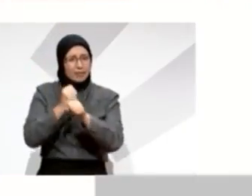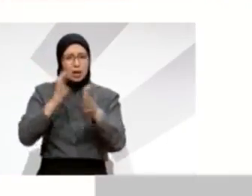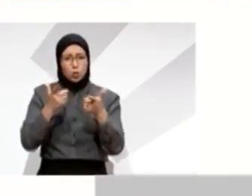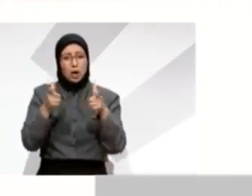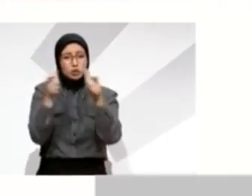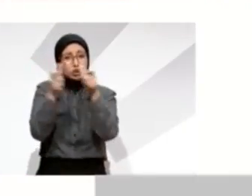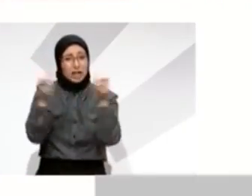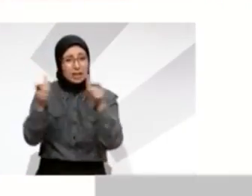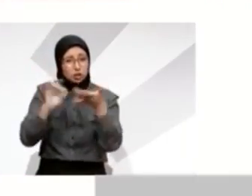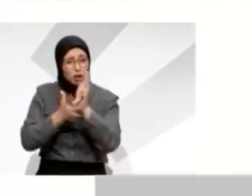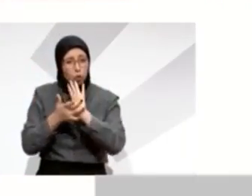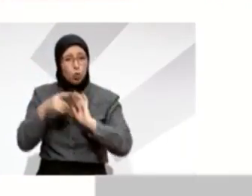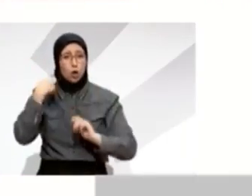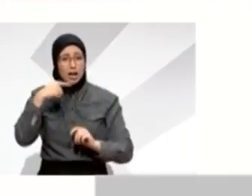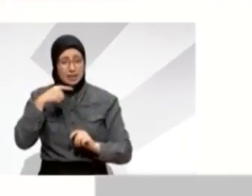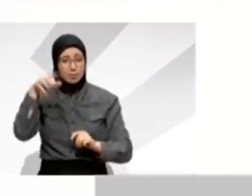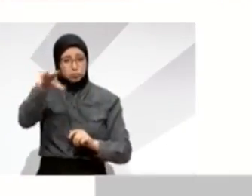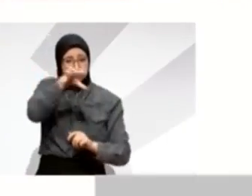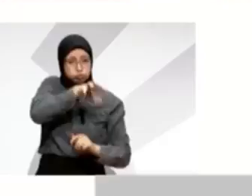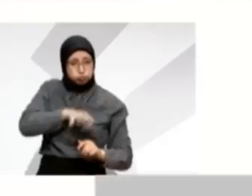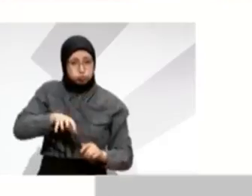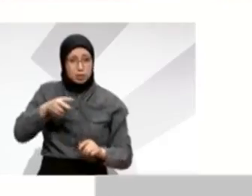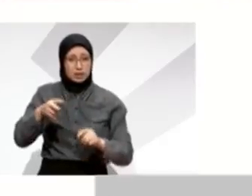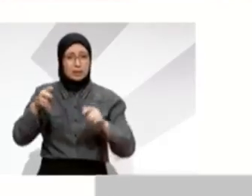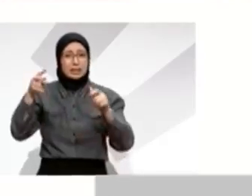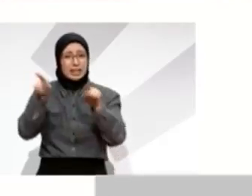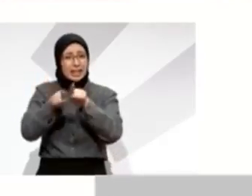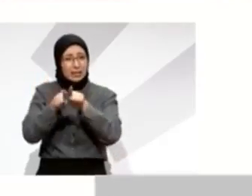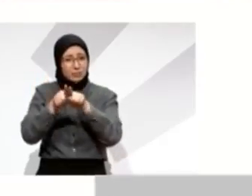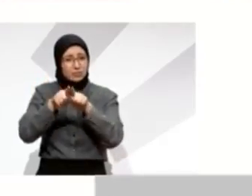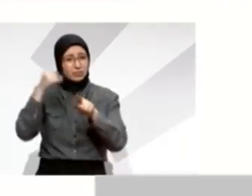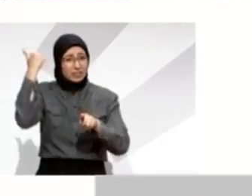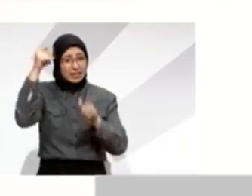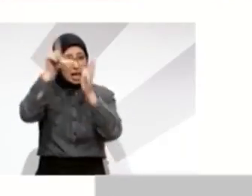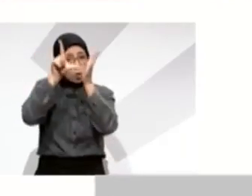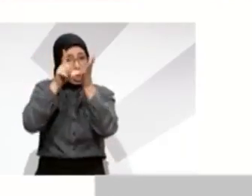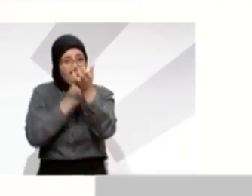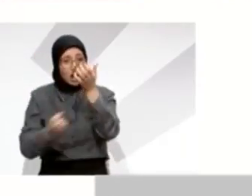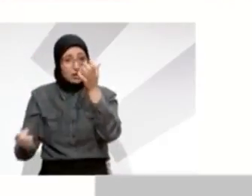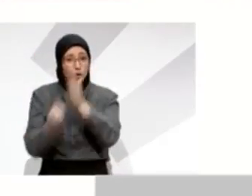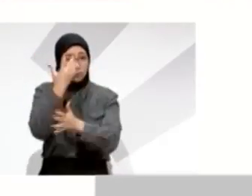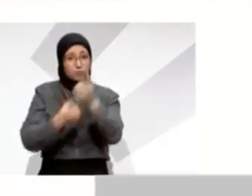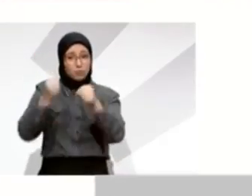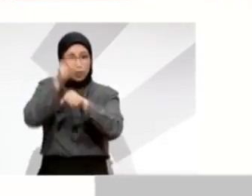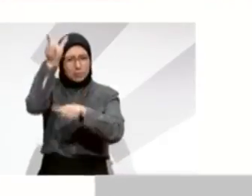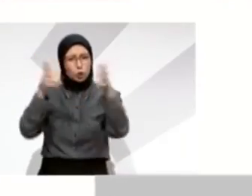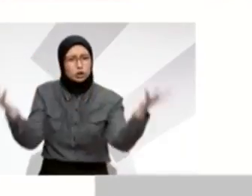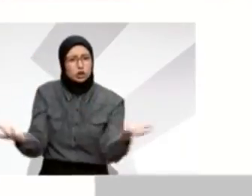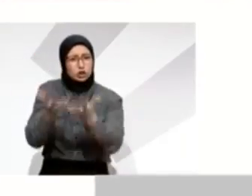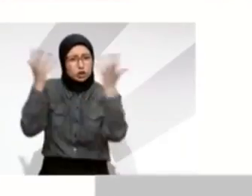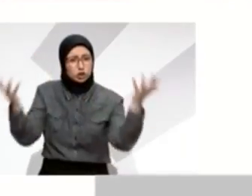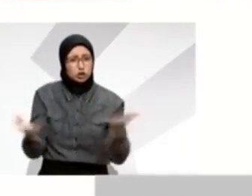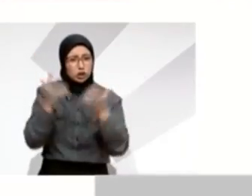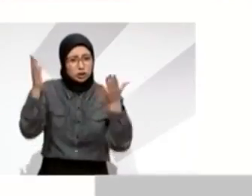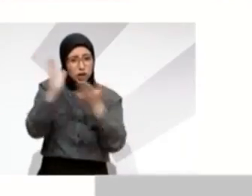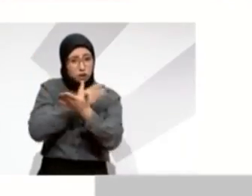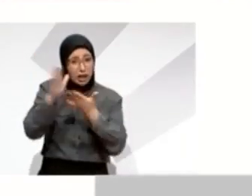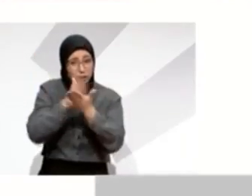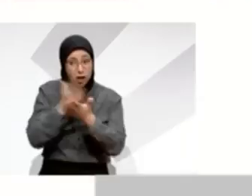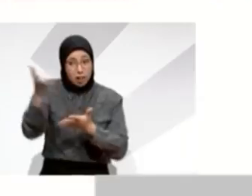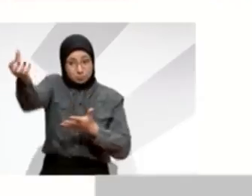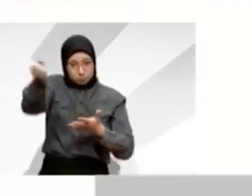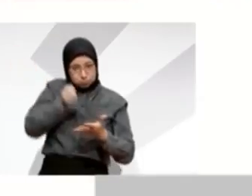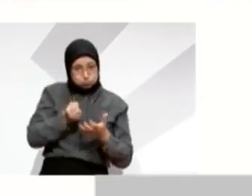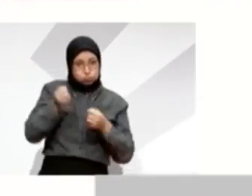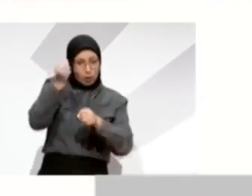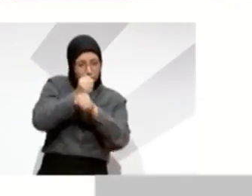بالمنطقه من خلال السعي لطرح مجموعه من مشاريع القوانين التحفيزيه لتسهيل استقطاب المستثمرين